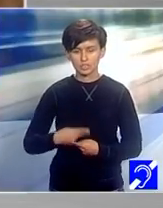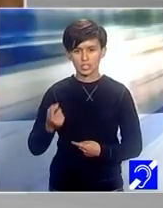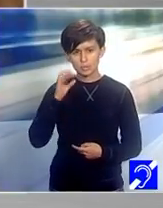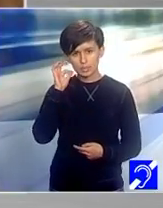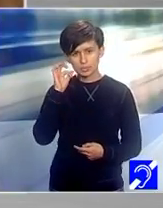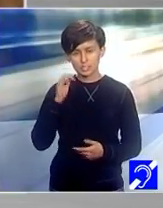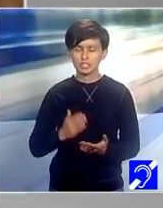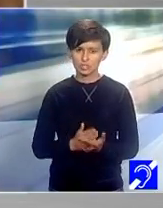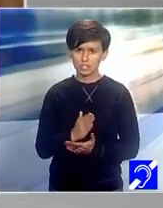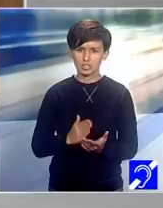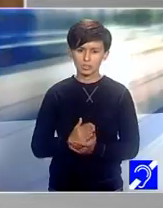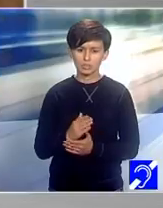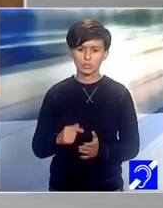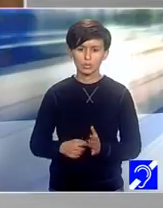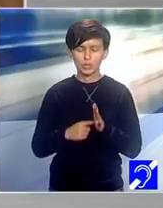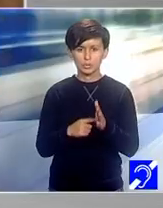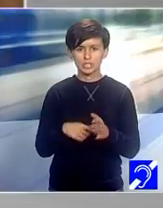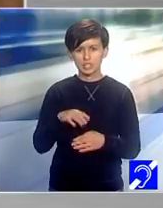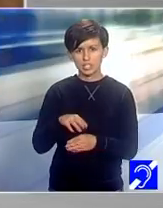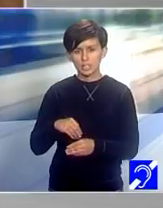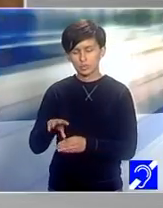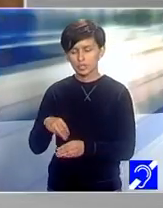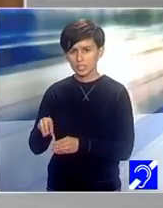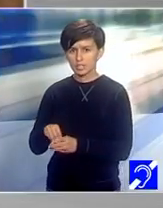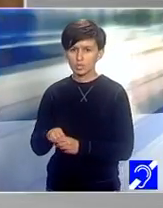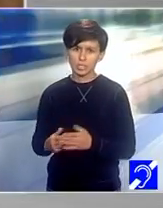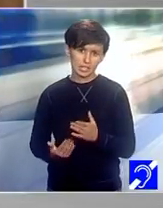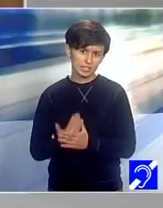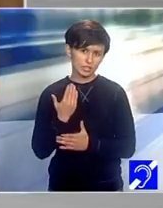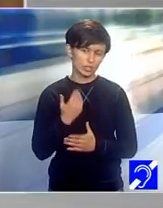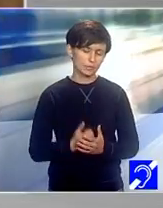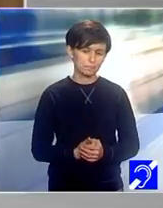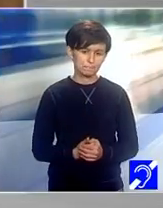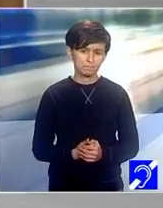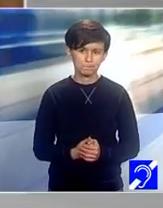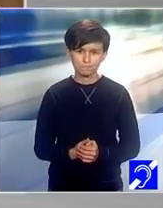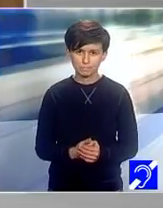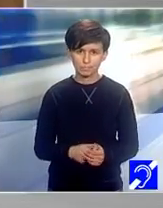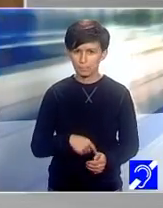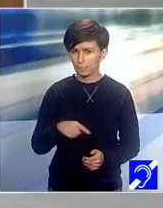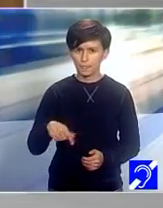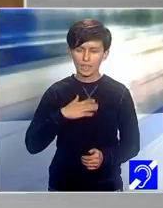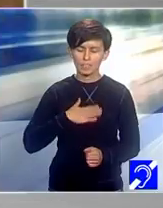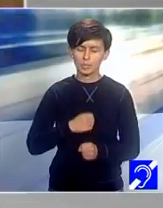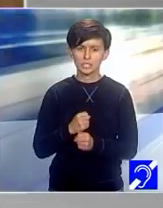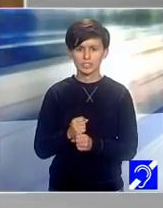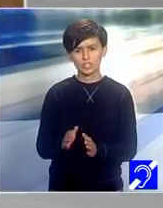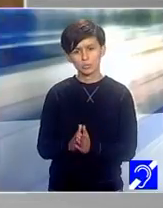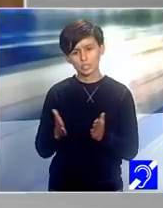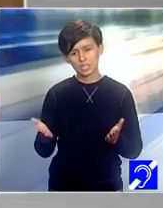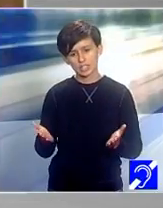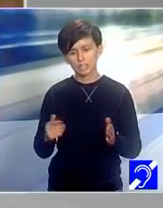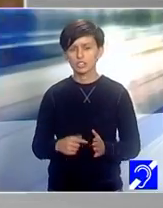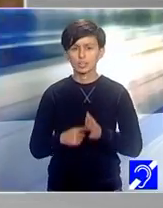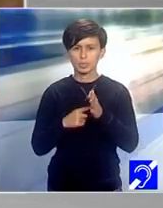acolo cu lansarea unei colecții noi. Următorul pas pentru noi ar fi ca să facem un catalog de prezentare mai mare